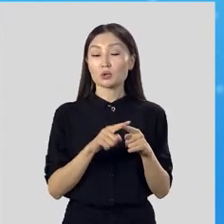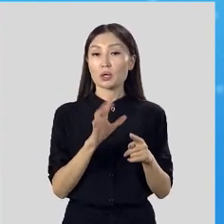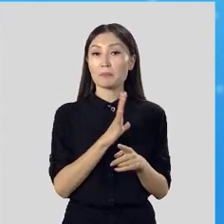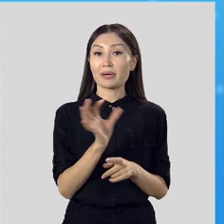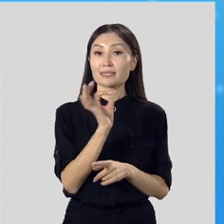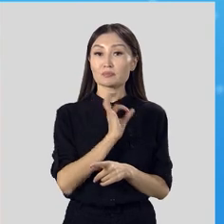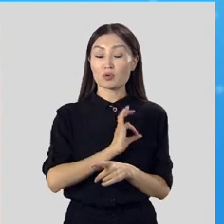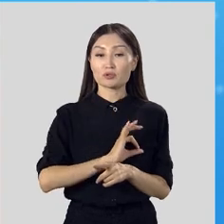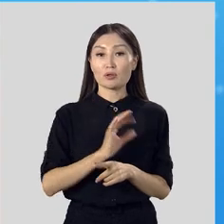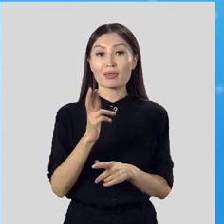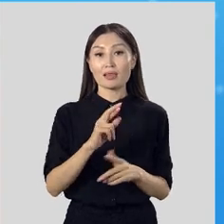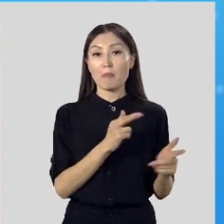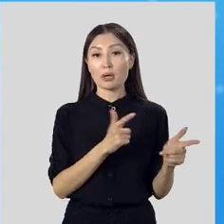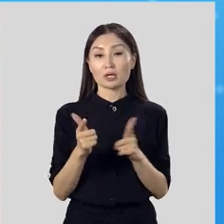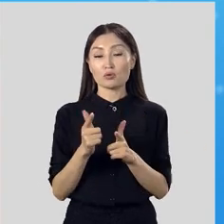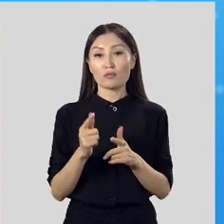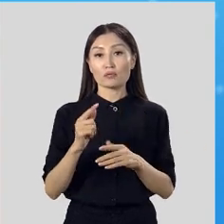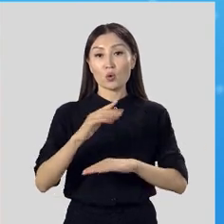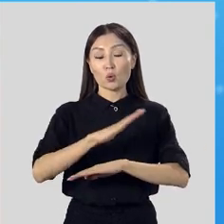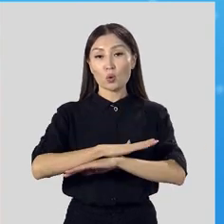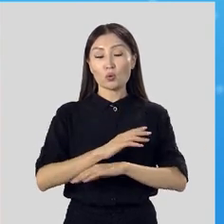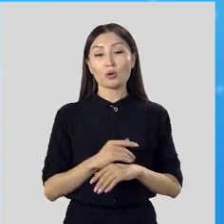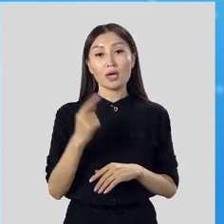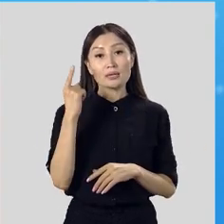были использованы для подготовки к уроку.